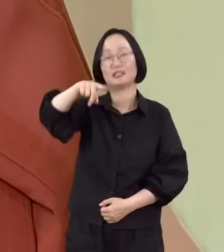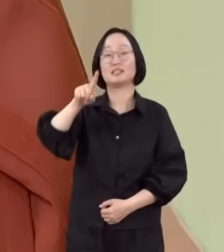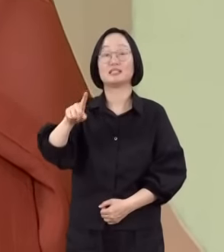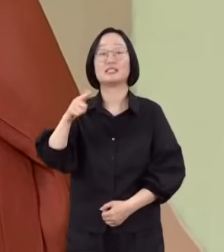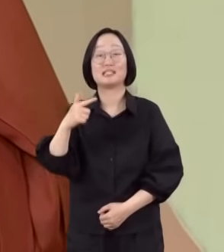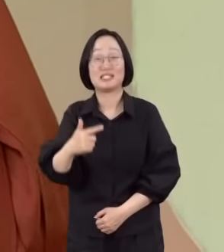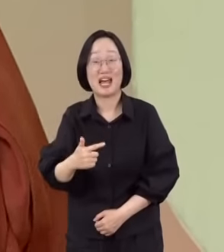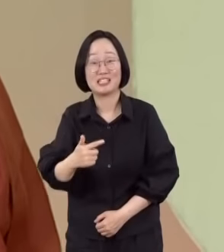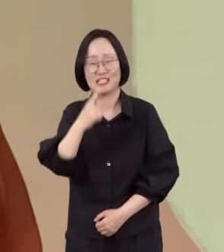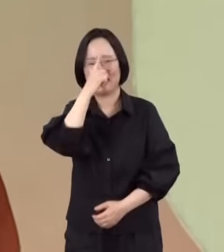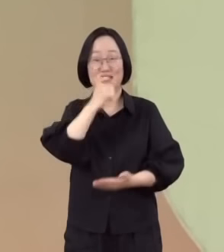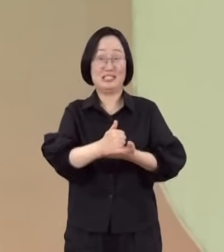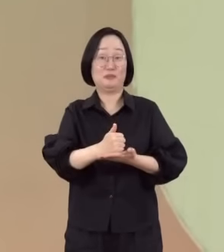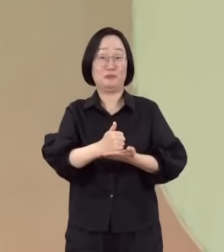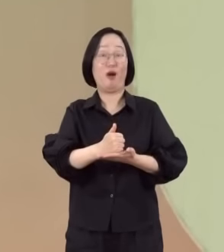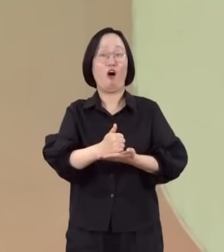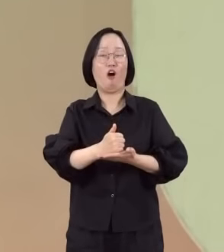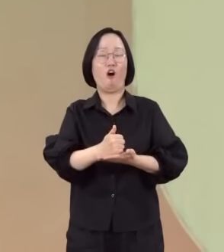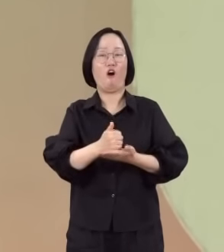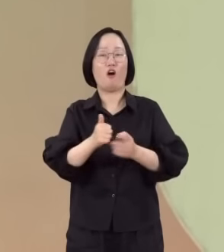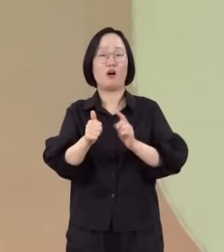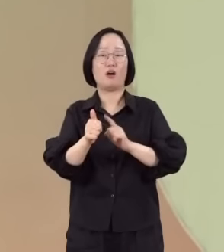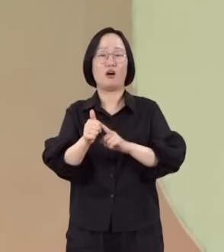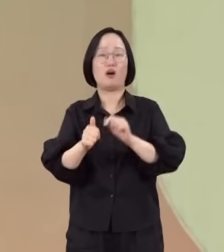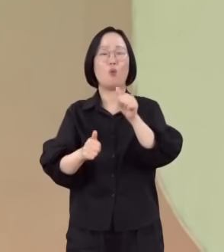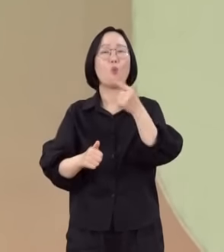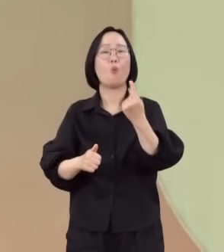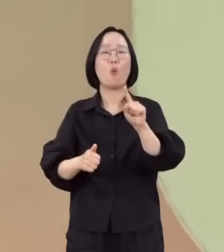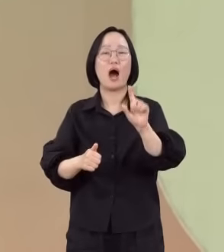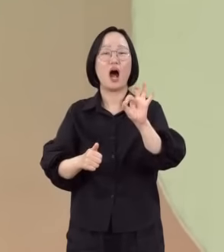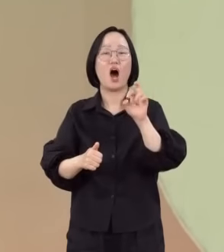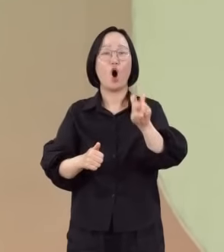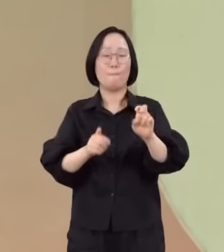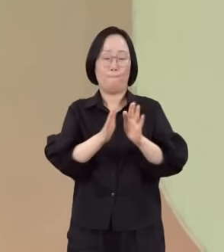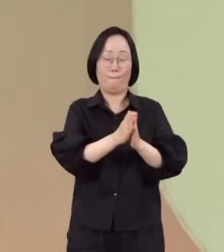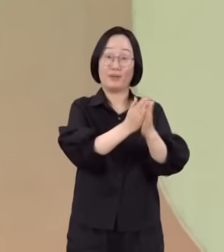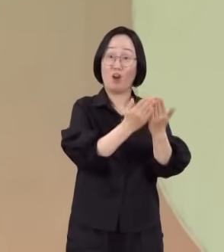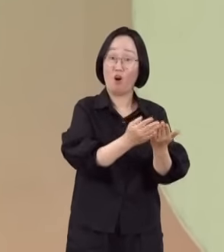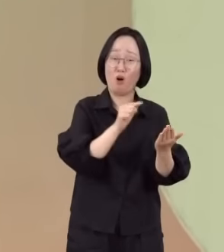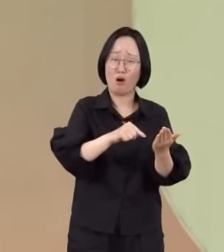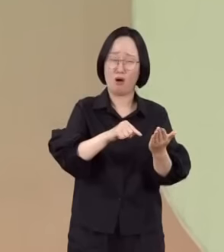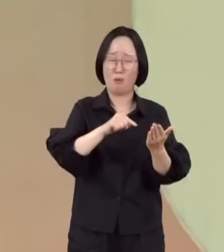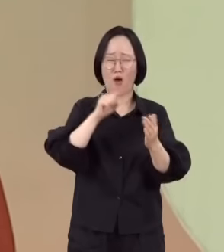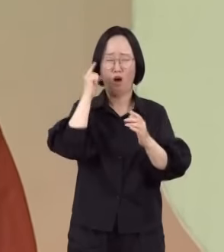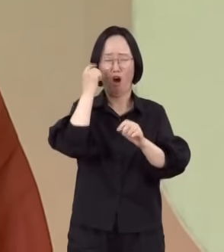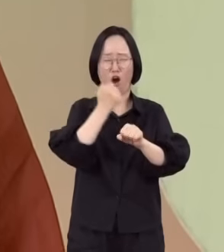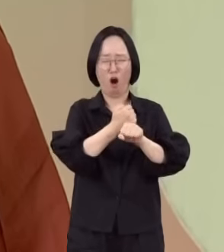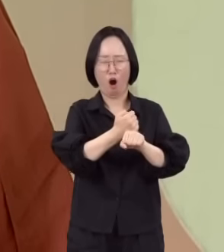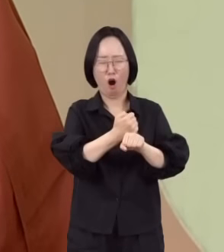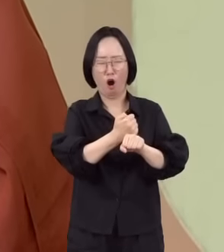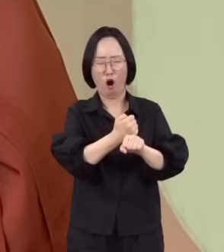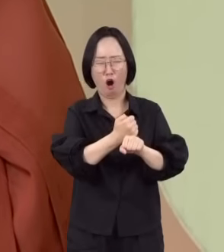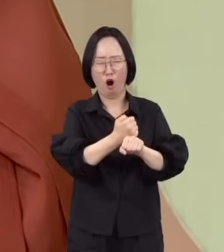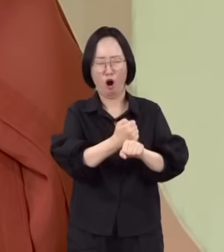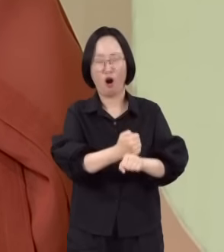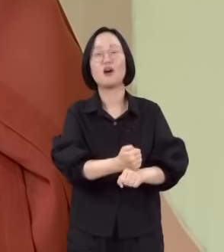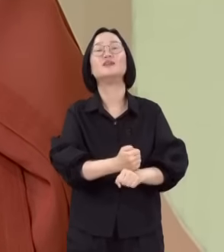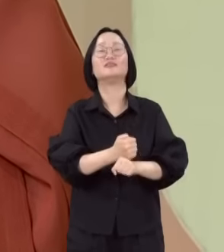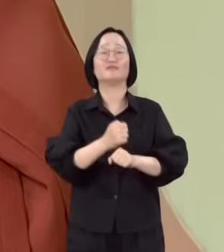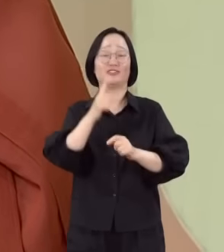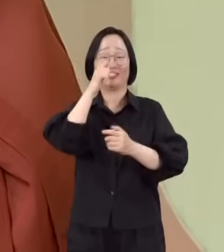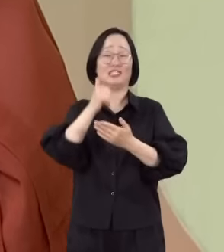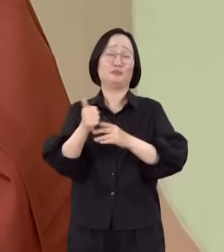스님 아주 화엄경을 깊이 연구하신 스님이라고 합니다 그 반산